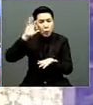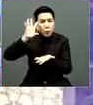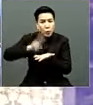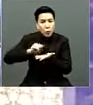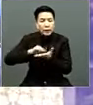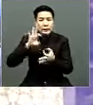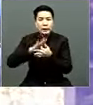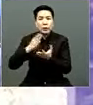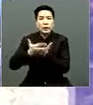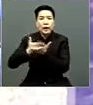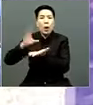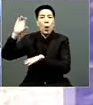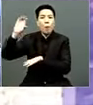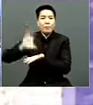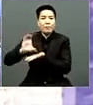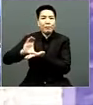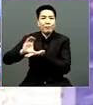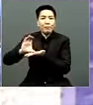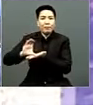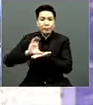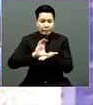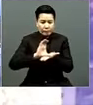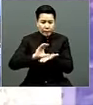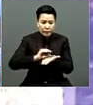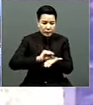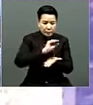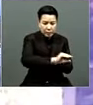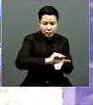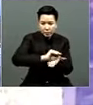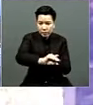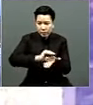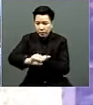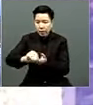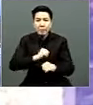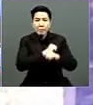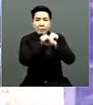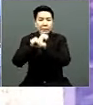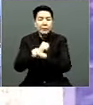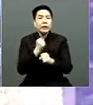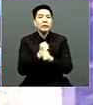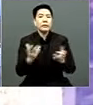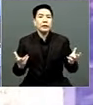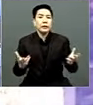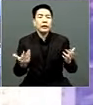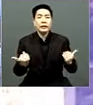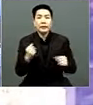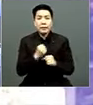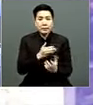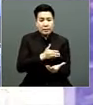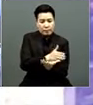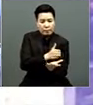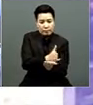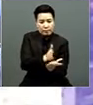การใช้งบประมาณในด้านต่างๆของการรับมือนะอย่างน้อยสบคแบ่งเป็น6ด้านเนี่ยถ้าสามารถแ